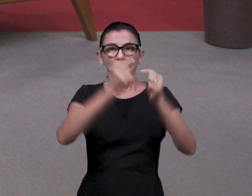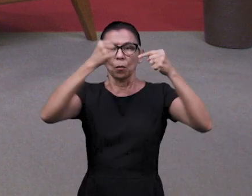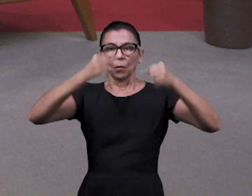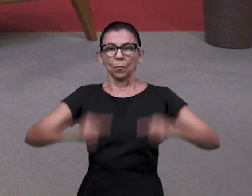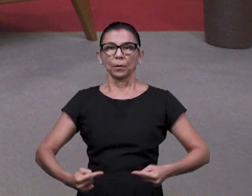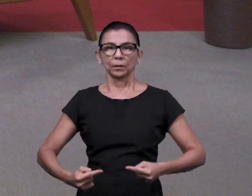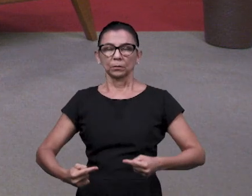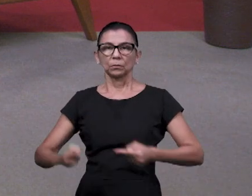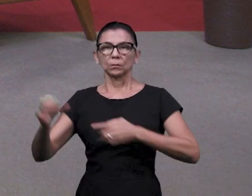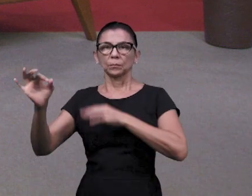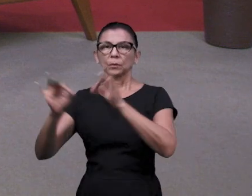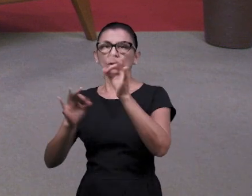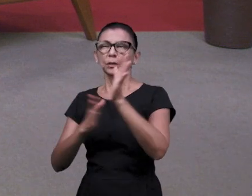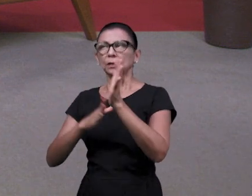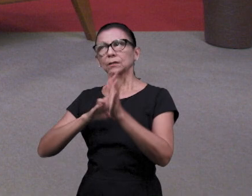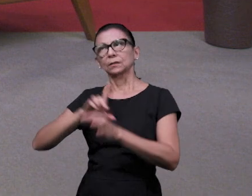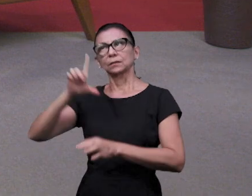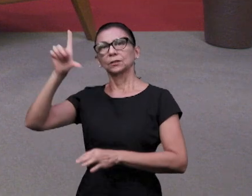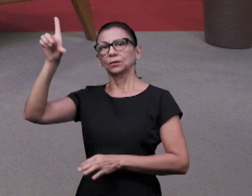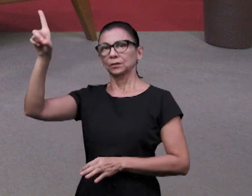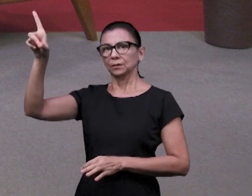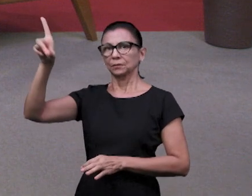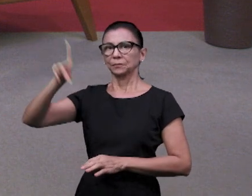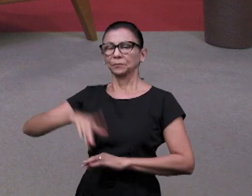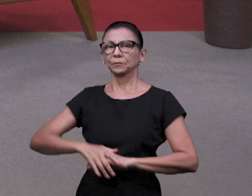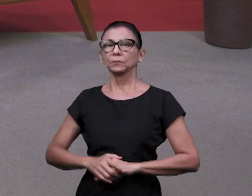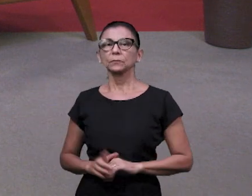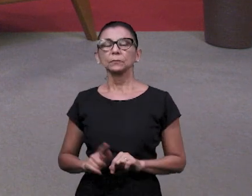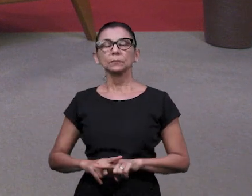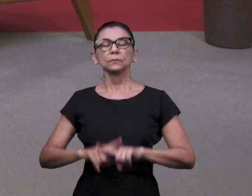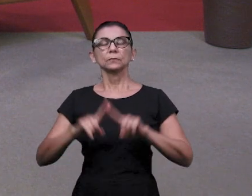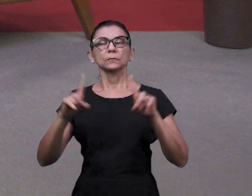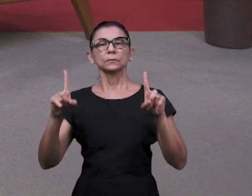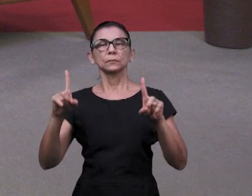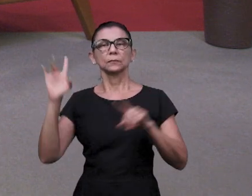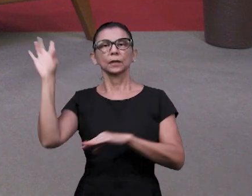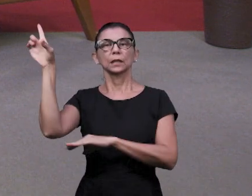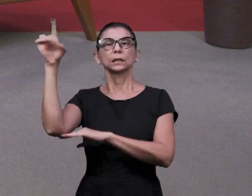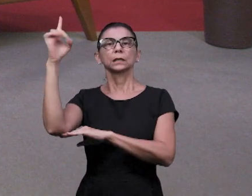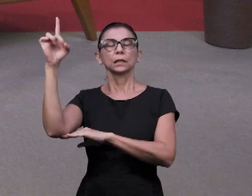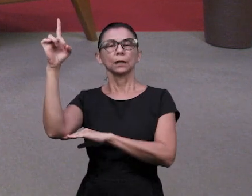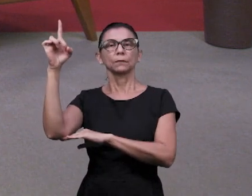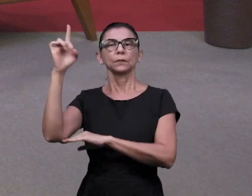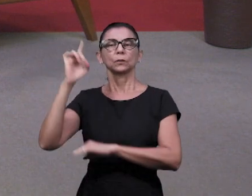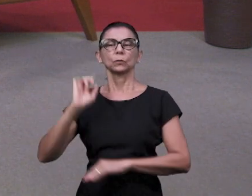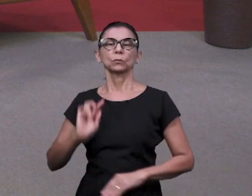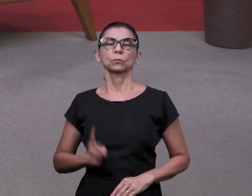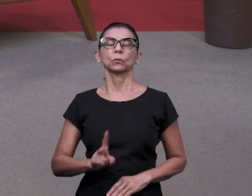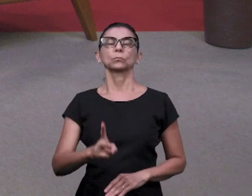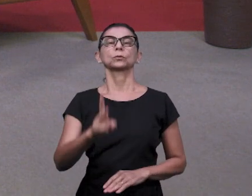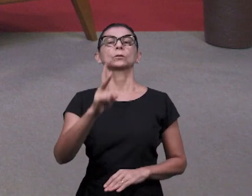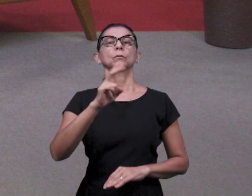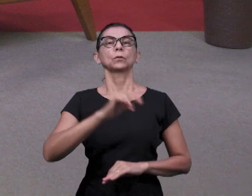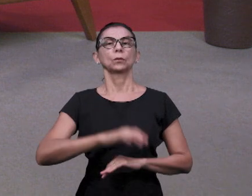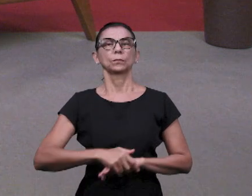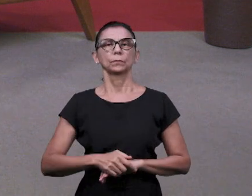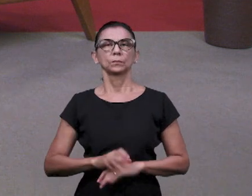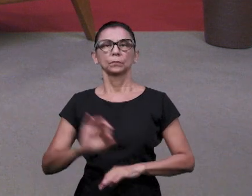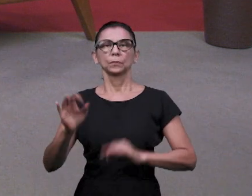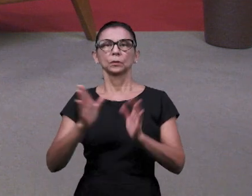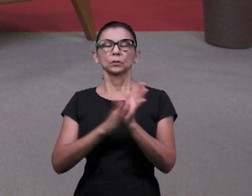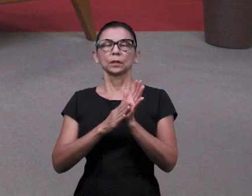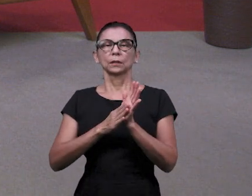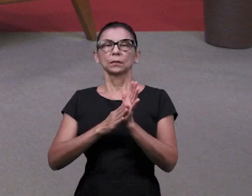David a fait prévaloir le projet de Dieu et Salomon l'a succédé, le prophétique. Et